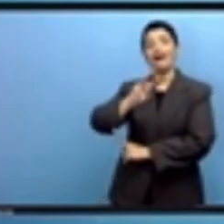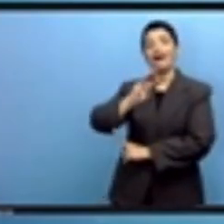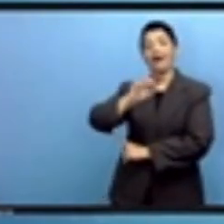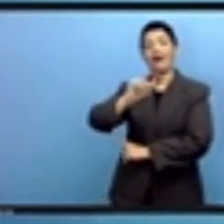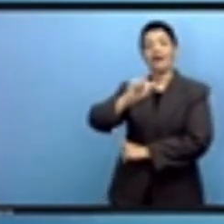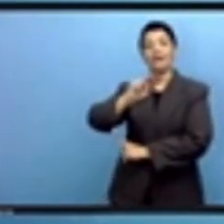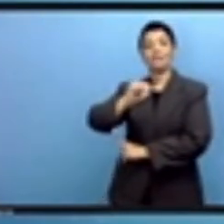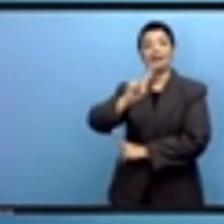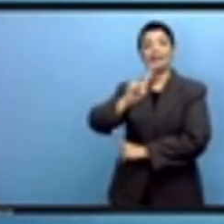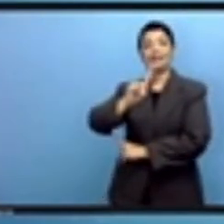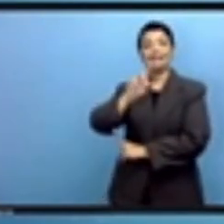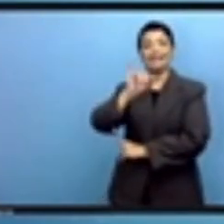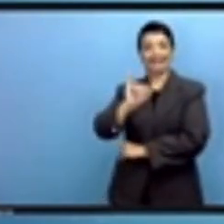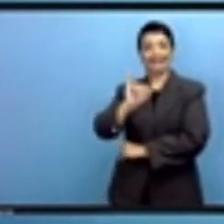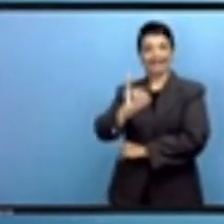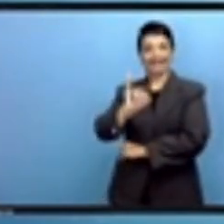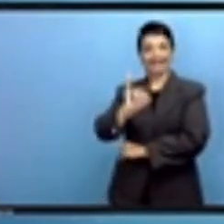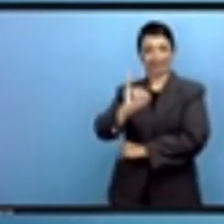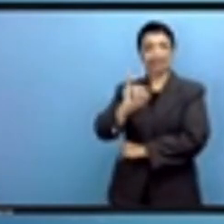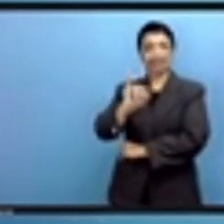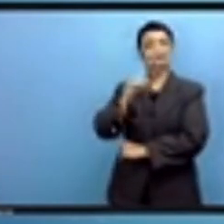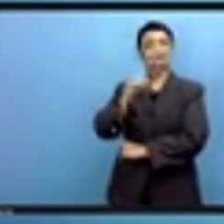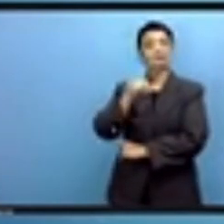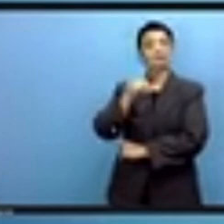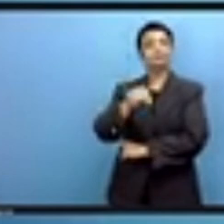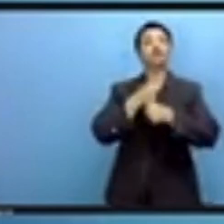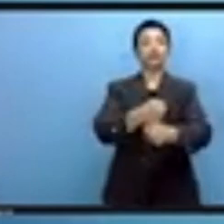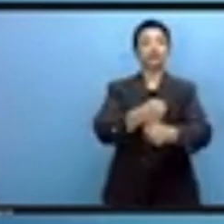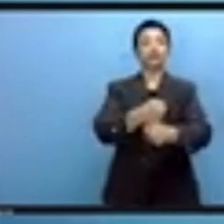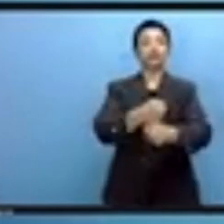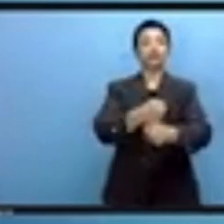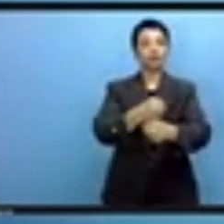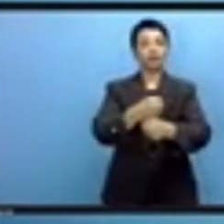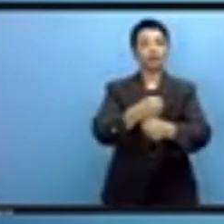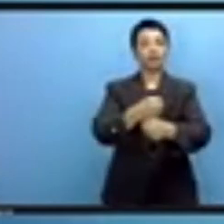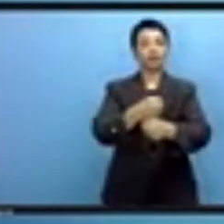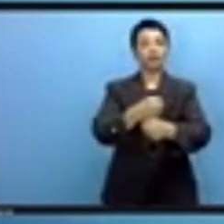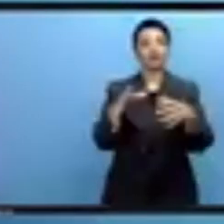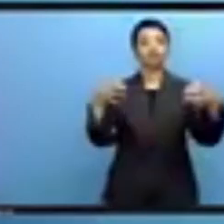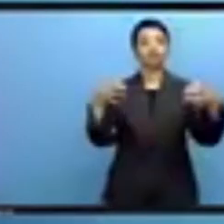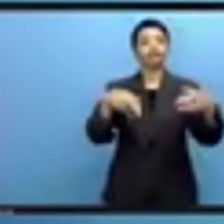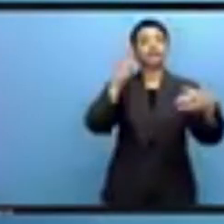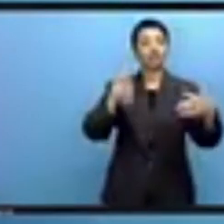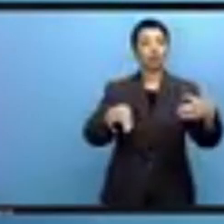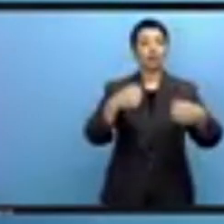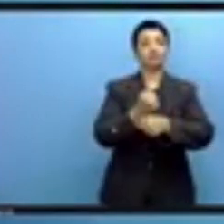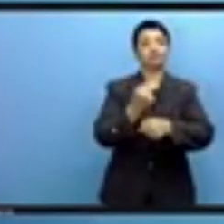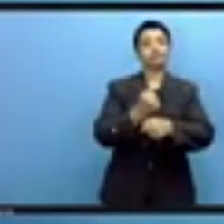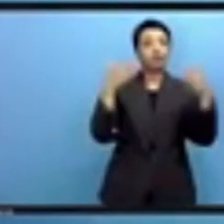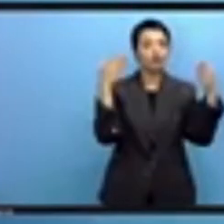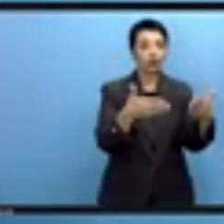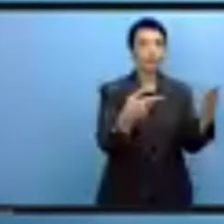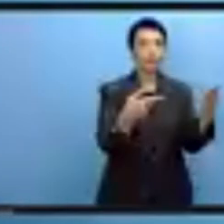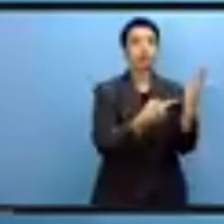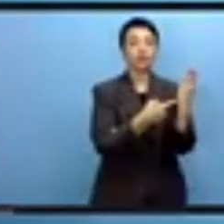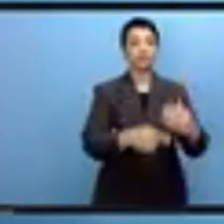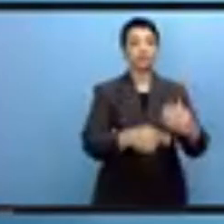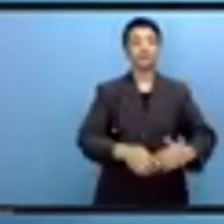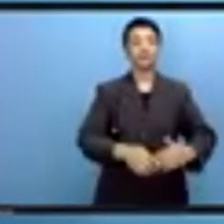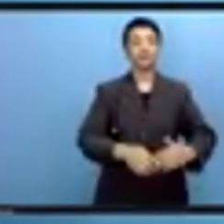是秘书长技术问题特使 Amandeep Singhal 先生。